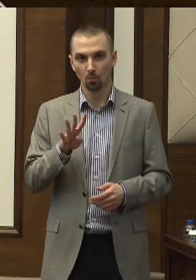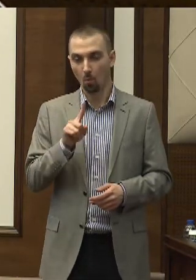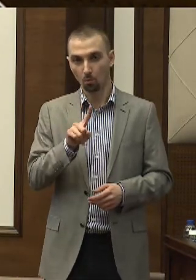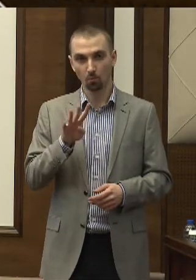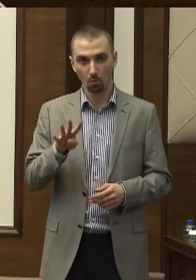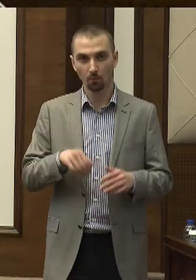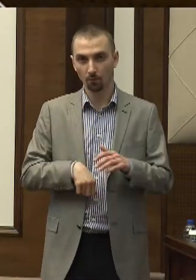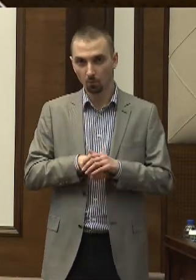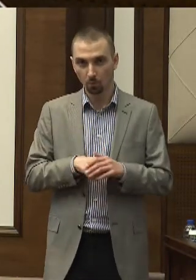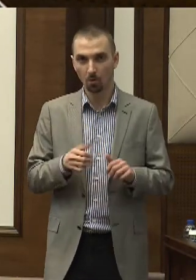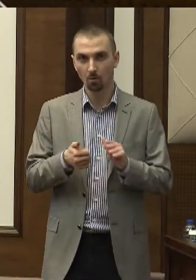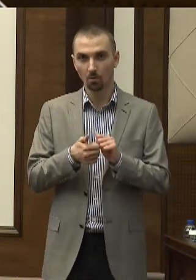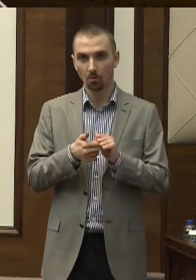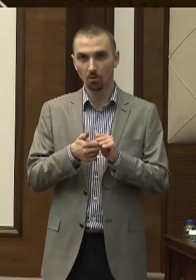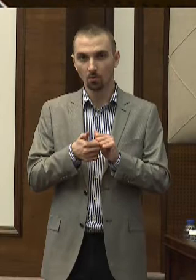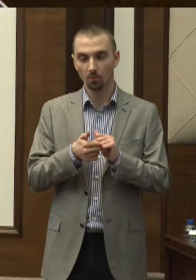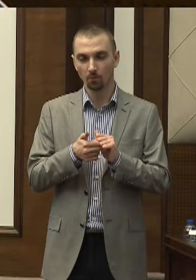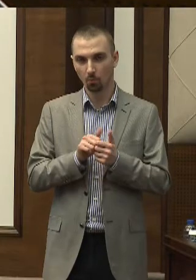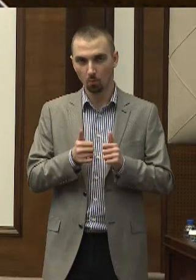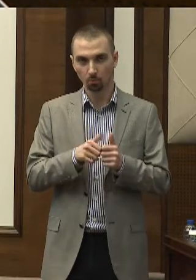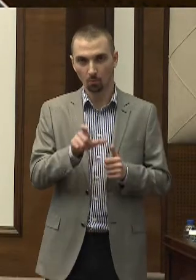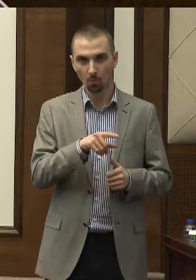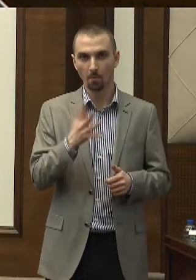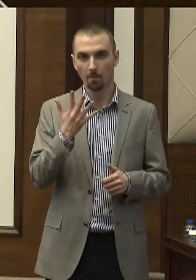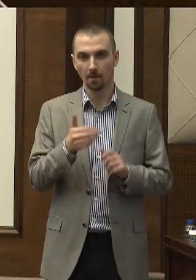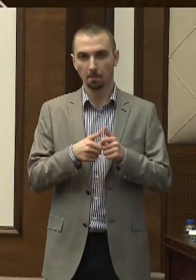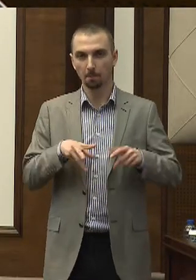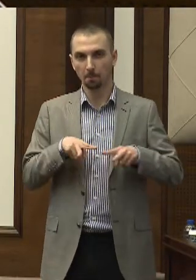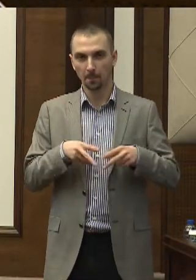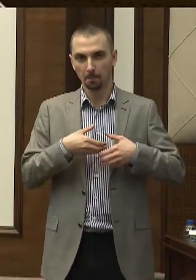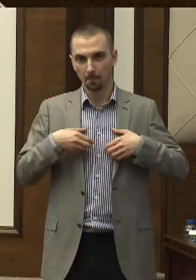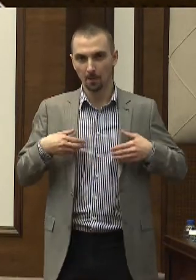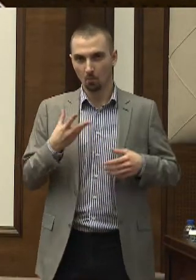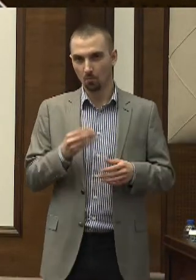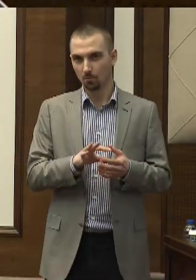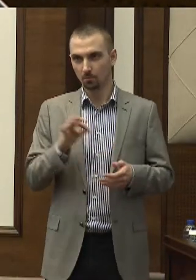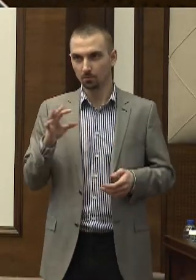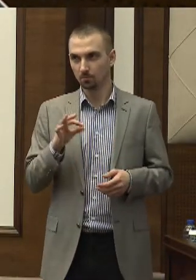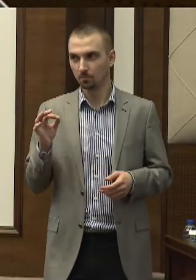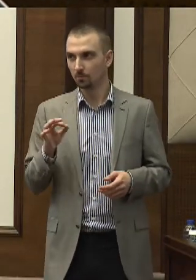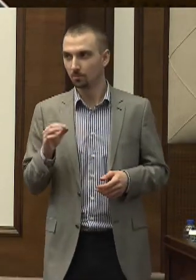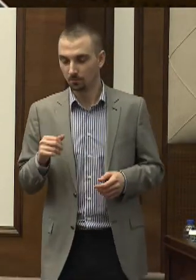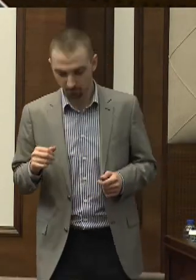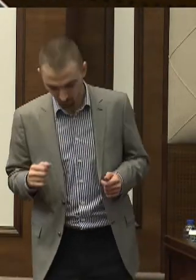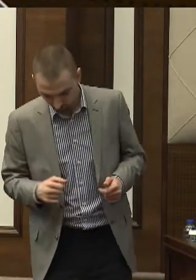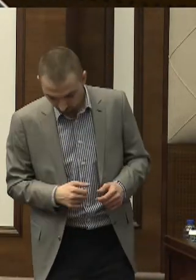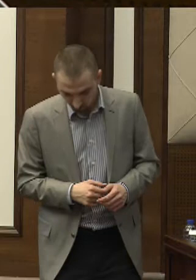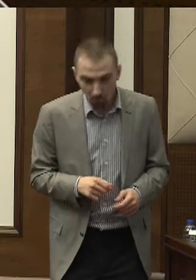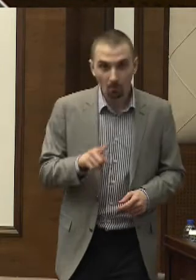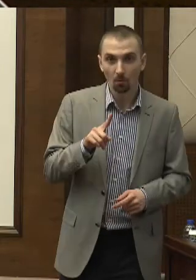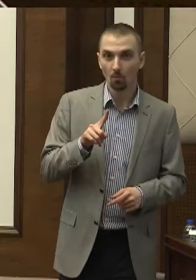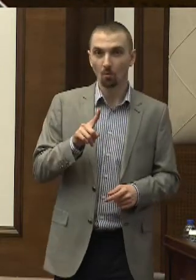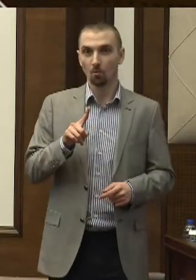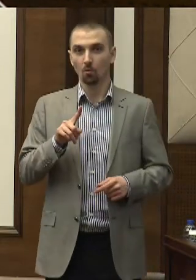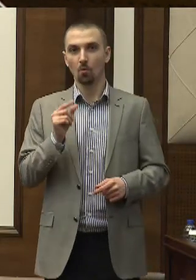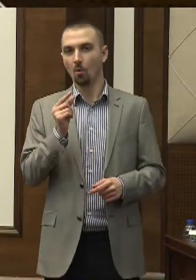takımından 5 sporcumuz milli takıma seçildi. Yine akademi bünyesinde. Bir dakika, hangi futbol kulüpleri bunlar? 14